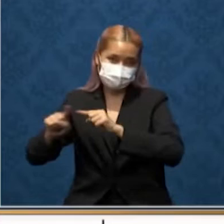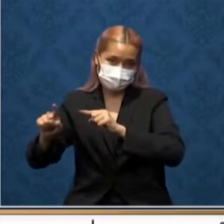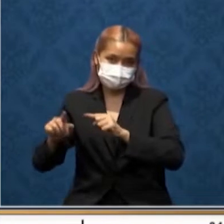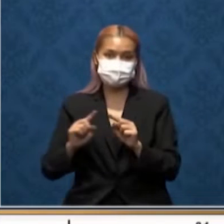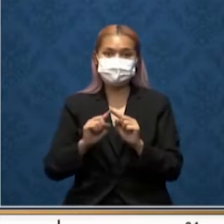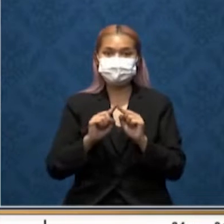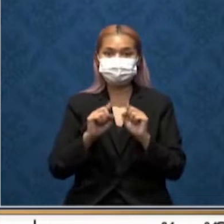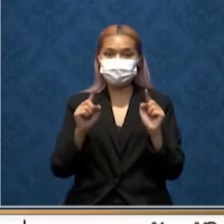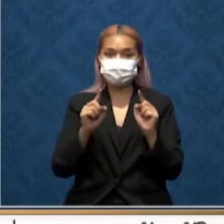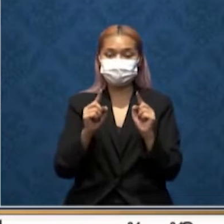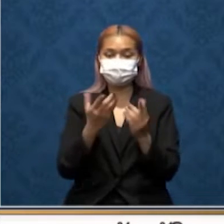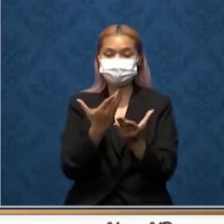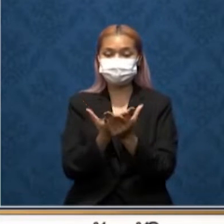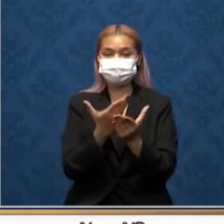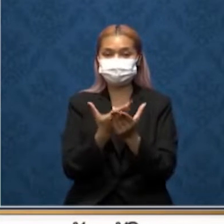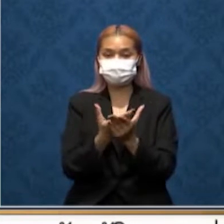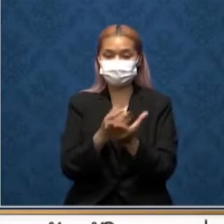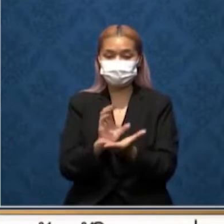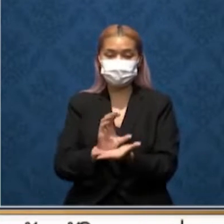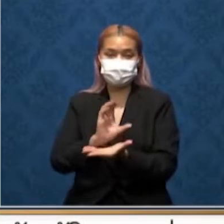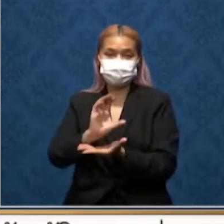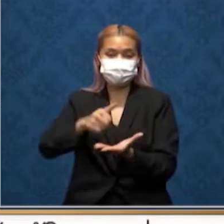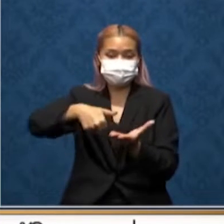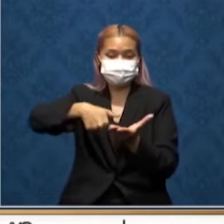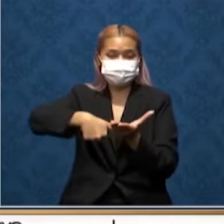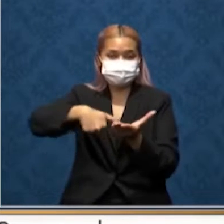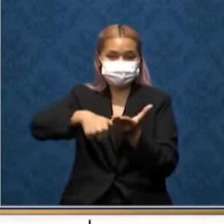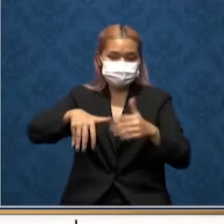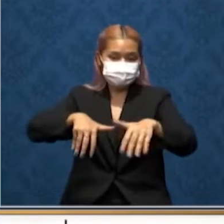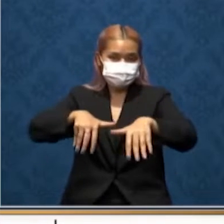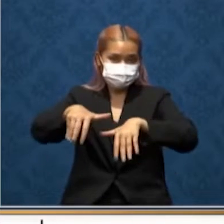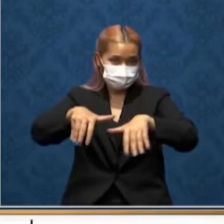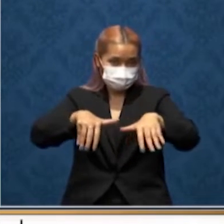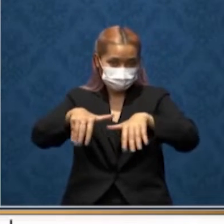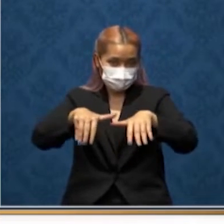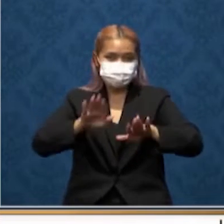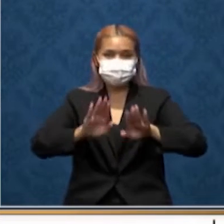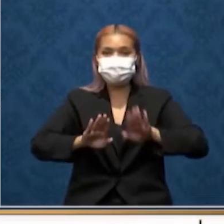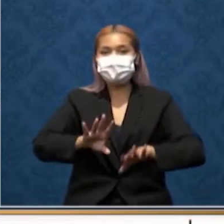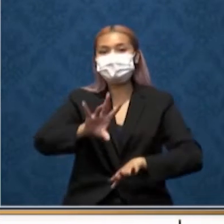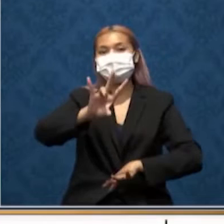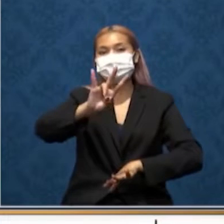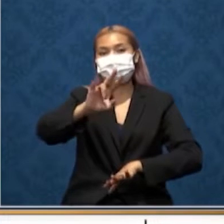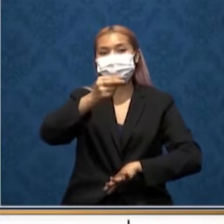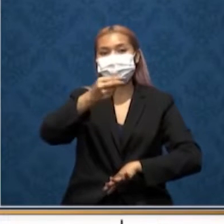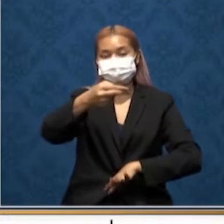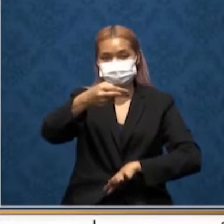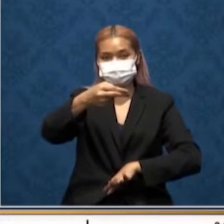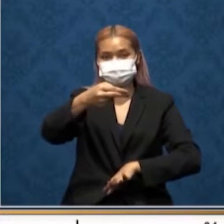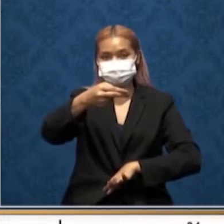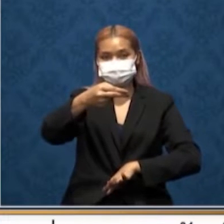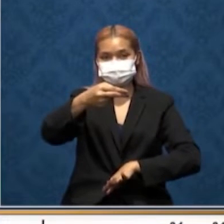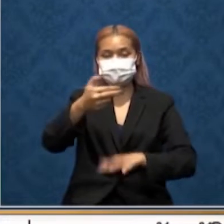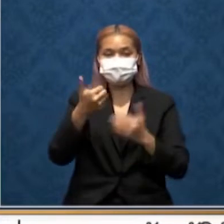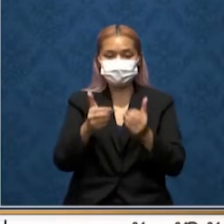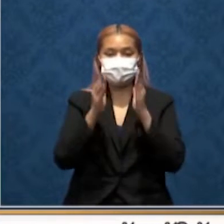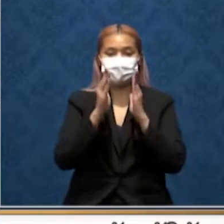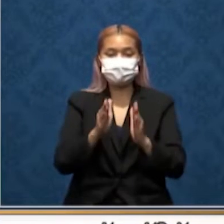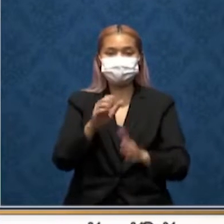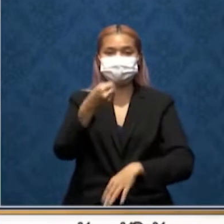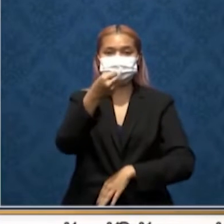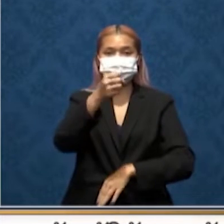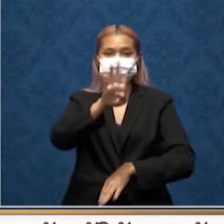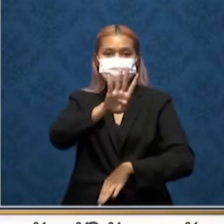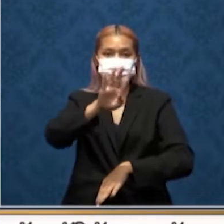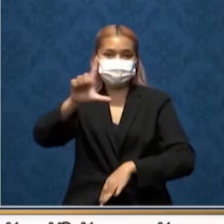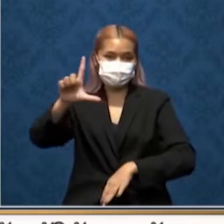ยนี่เป็นระเบิดเวลาลูกใหญ่นะครับกองทุนกว่า 76,000 กองทุนสมาชิกกองทุนกว่า14ล้านคนไม่มีความส